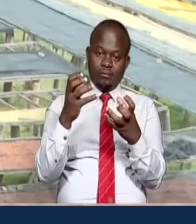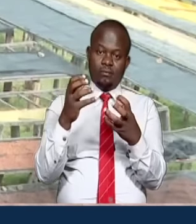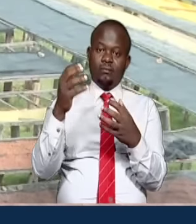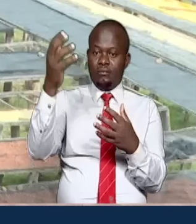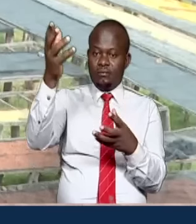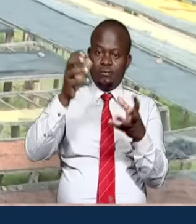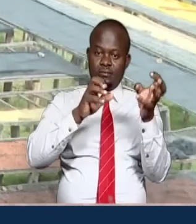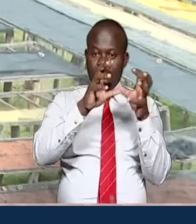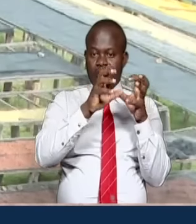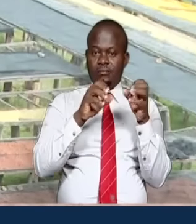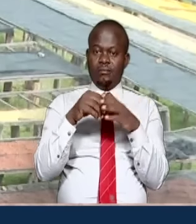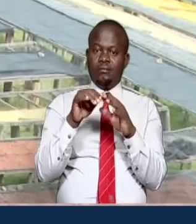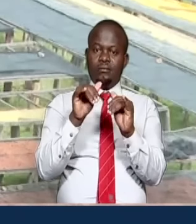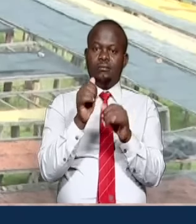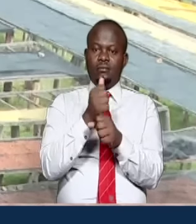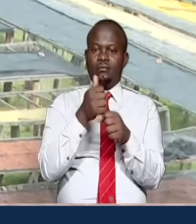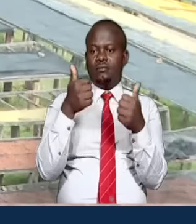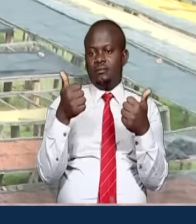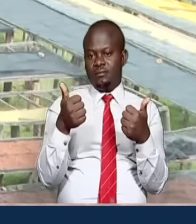tukazikuramo hagasigara ikawa nziza.